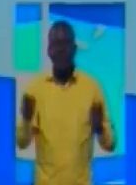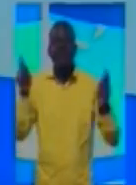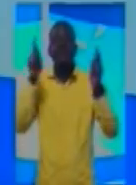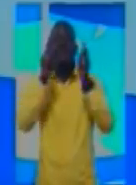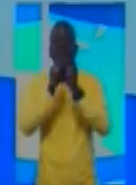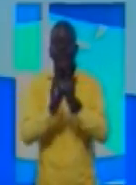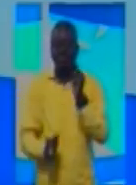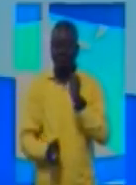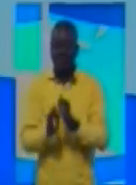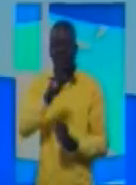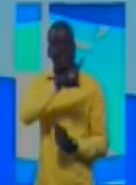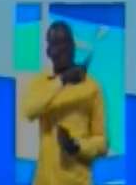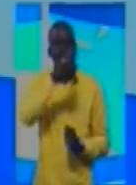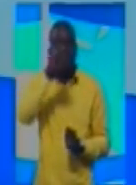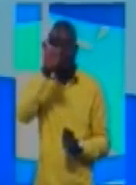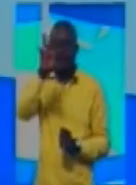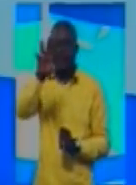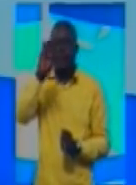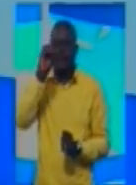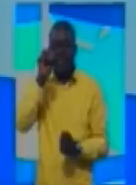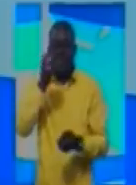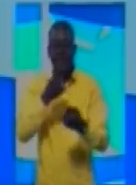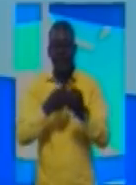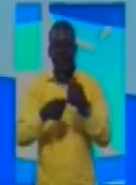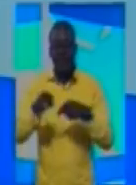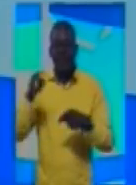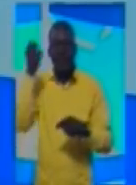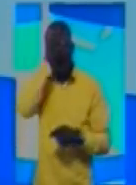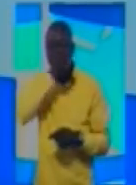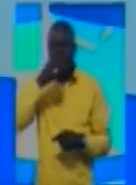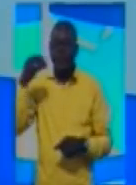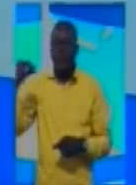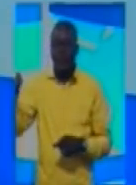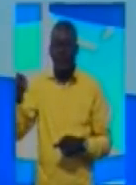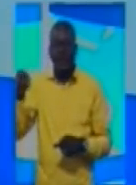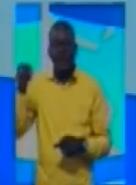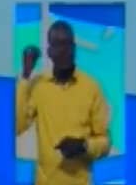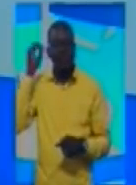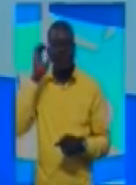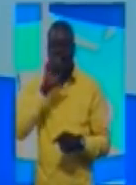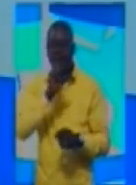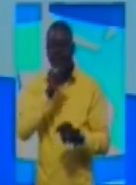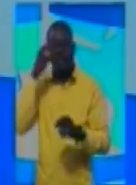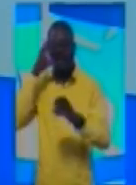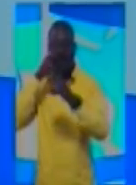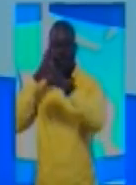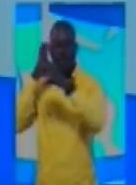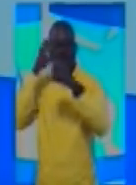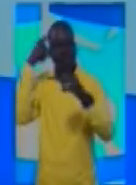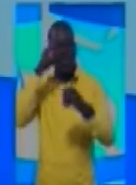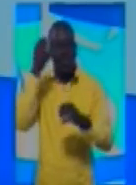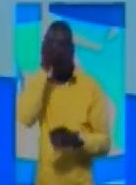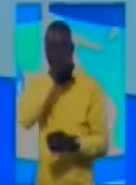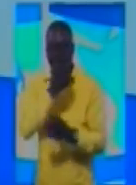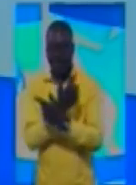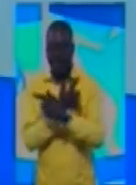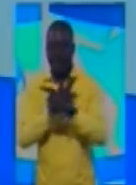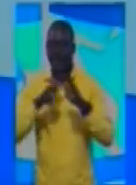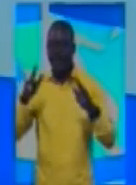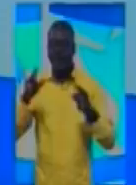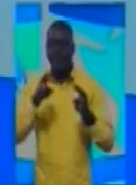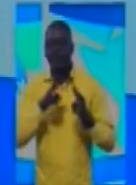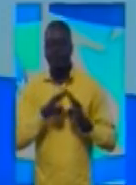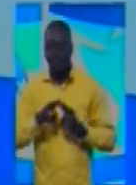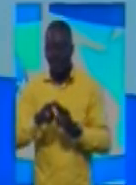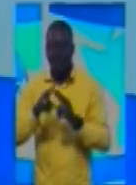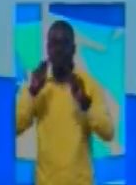de 150 festivaliers venus de toute l'Afrique. Des plumes, des micros et des caméras pour une Afrique libre et unie. C'est